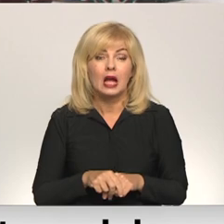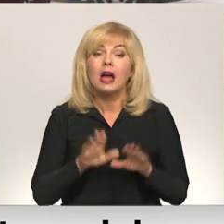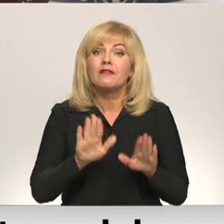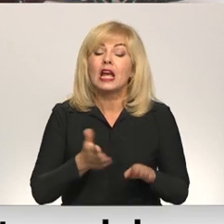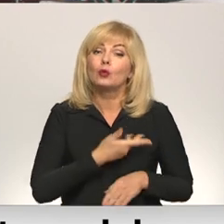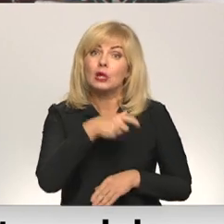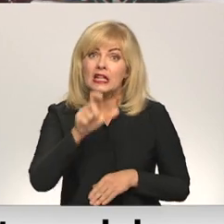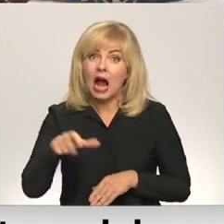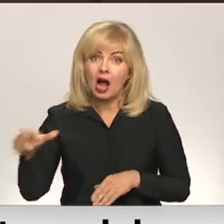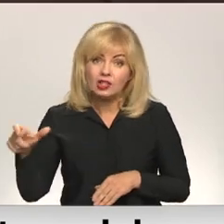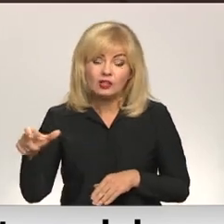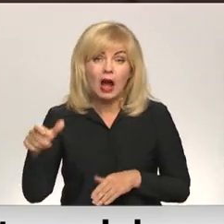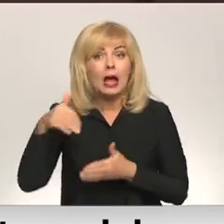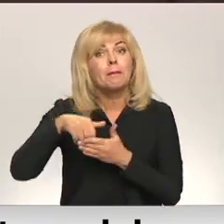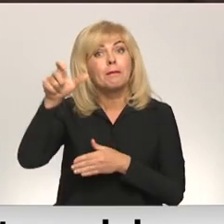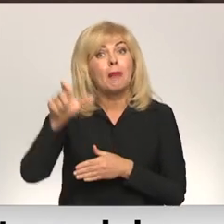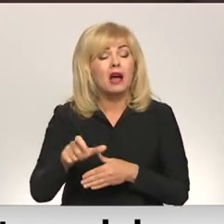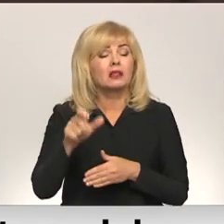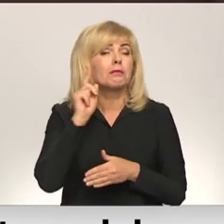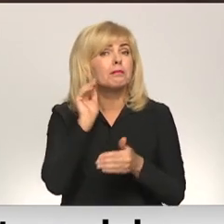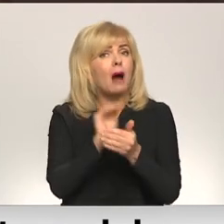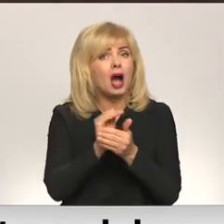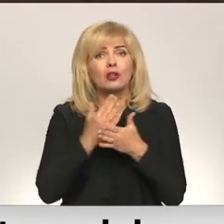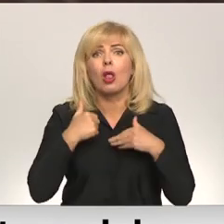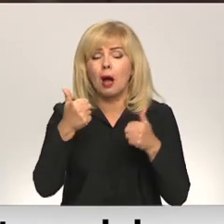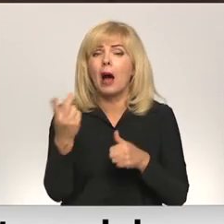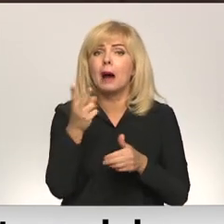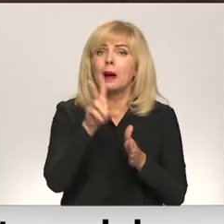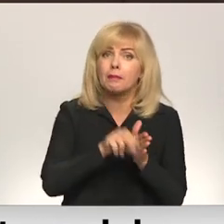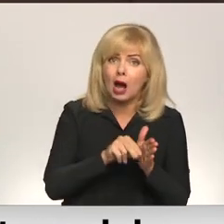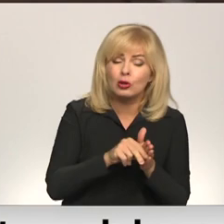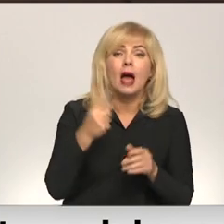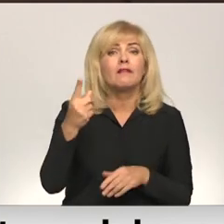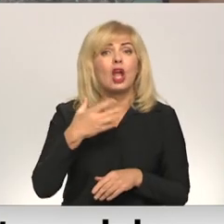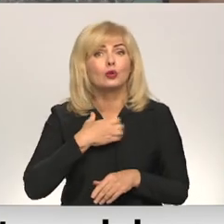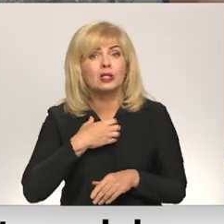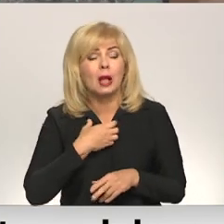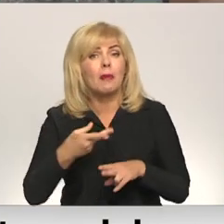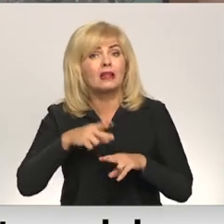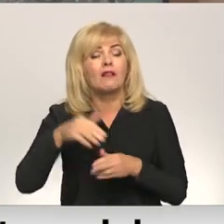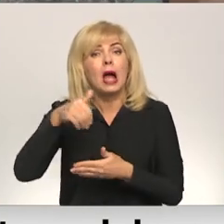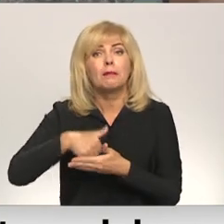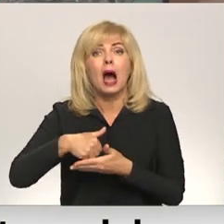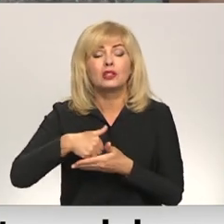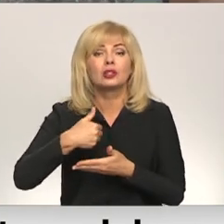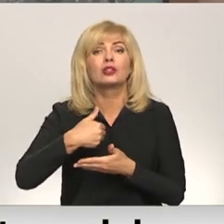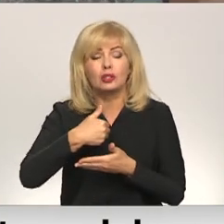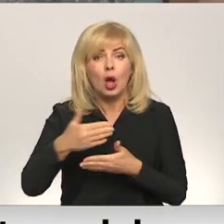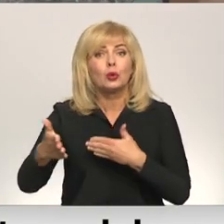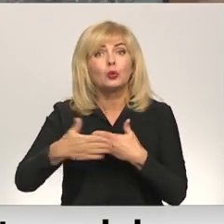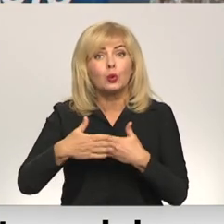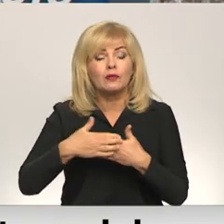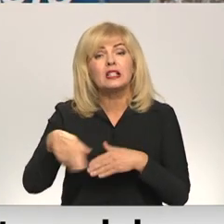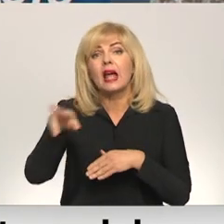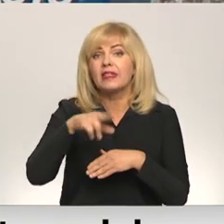Vietējie iedzīvotāji savas pastnieces pazīst ļoti labi. Abas ir pensijā, viena arī saslimusi, tāpēc pasta nodaļas durvis decembrī bijušas